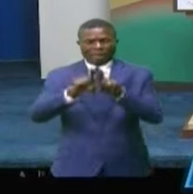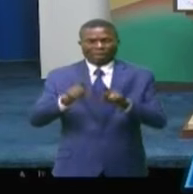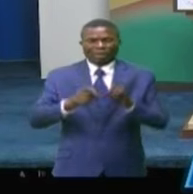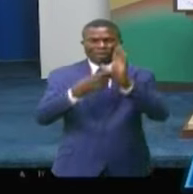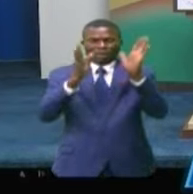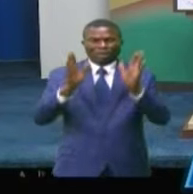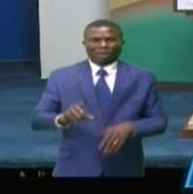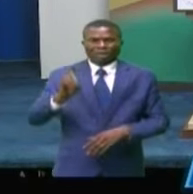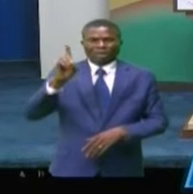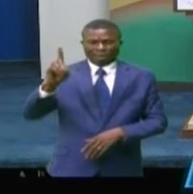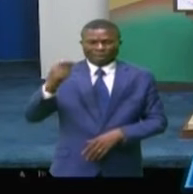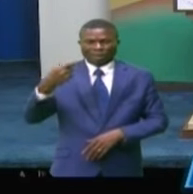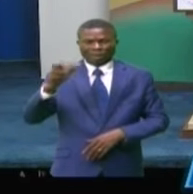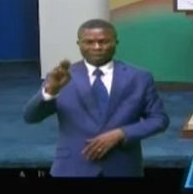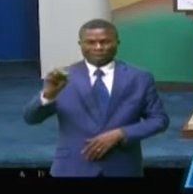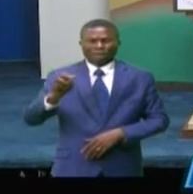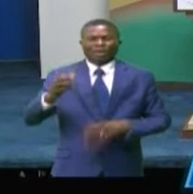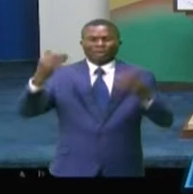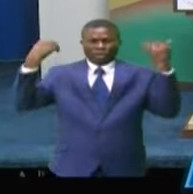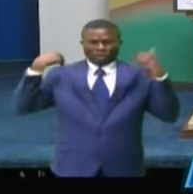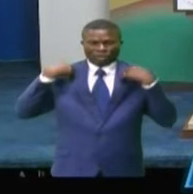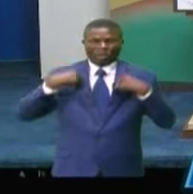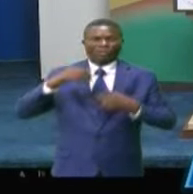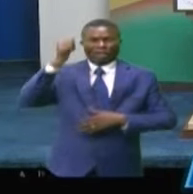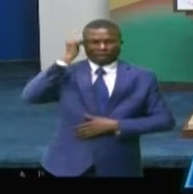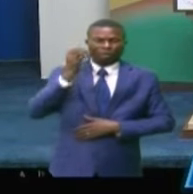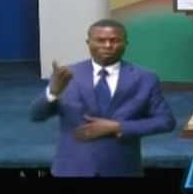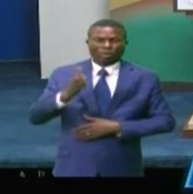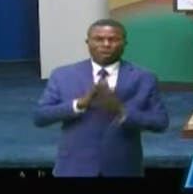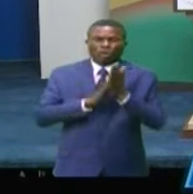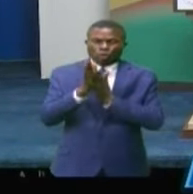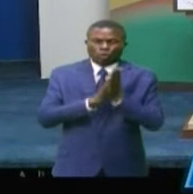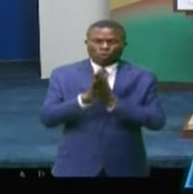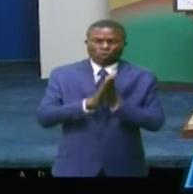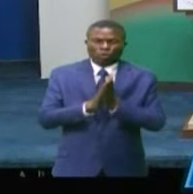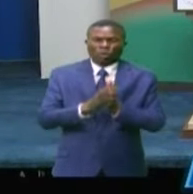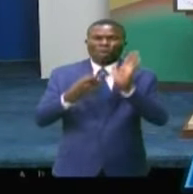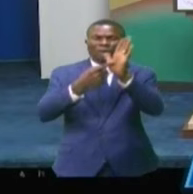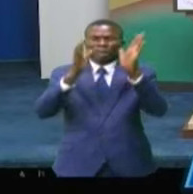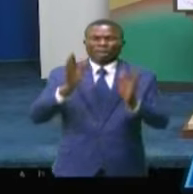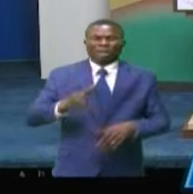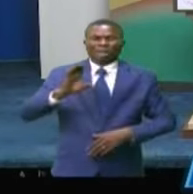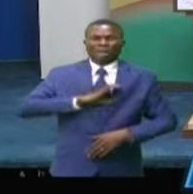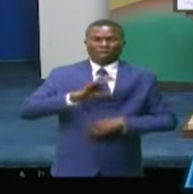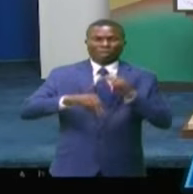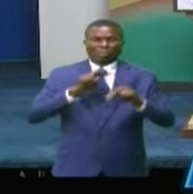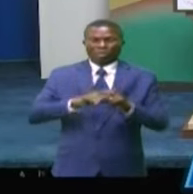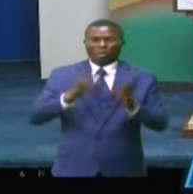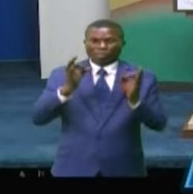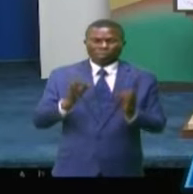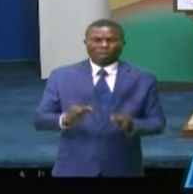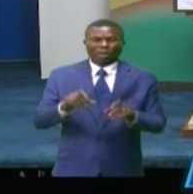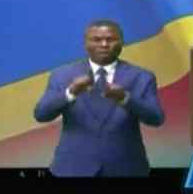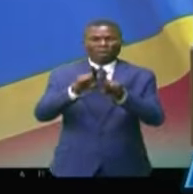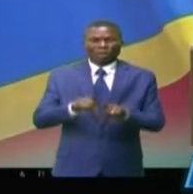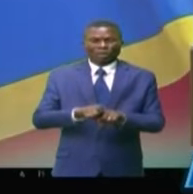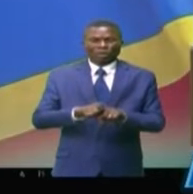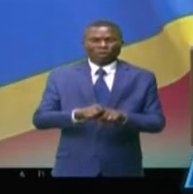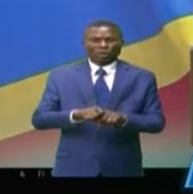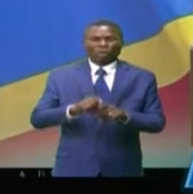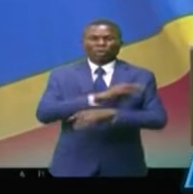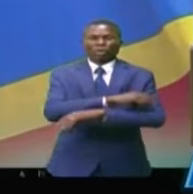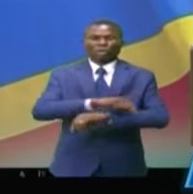la DGM, il y a le commissaire fluvial. J'avais souhaité qu'il y ait le représentant de la police sur place et également le procureur